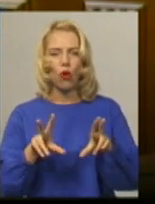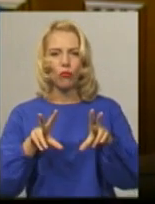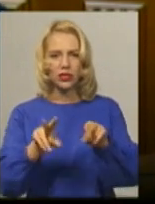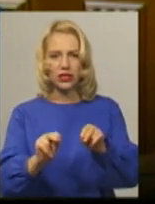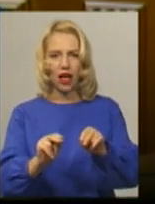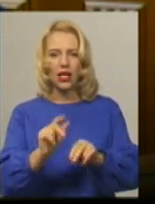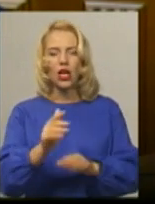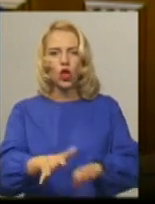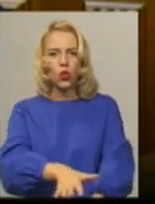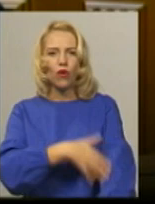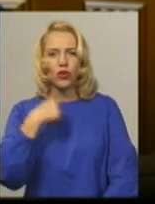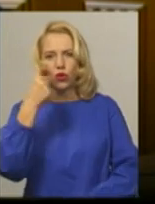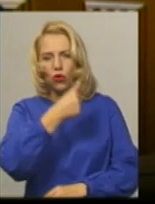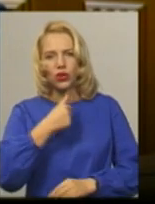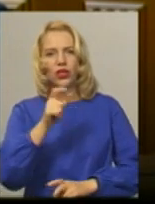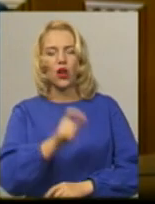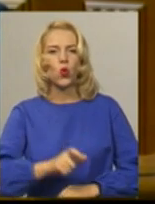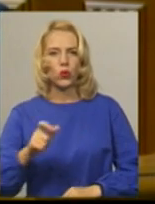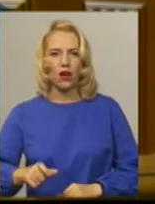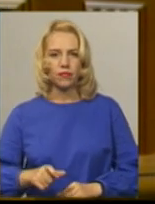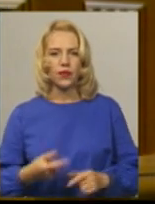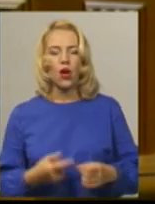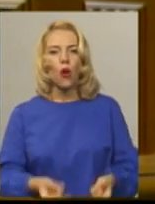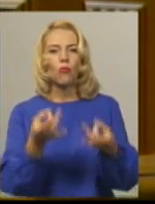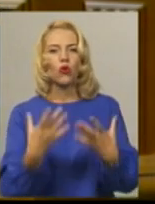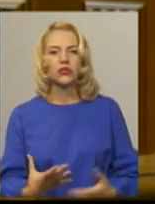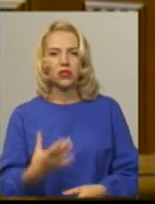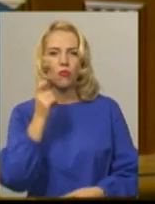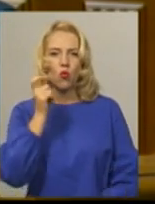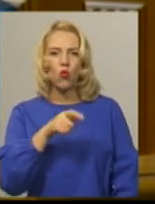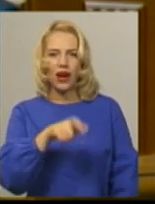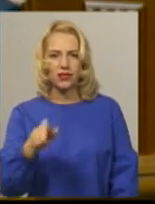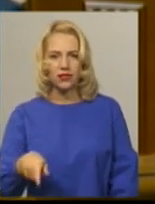обіцяли довгі роки людям, простим українцям.